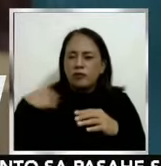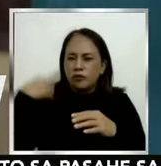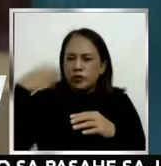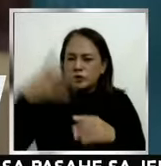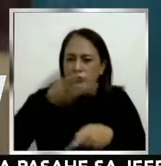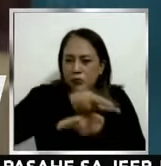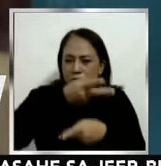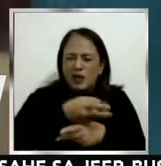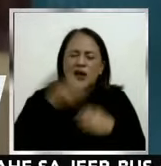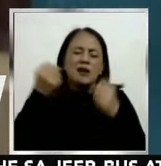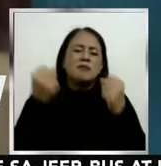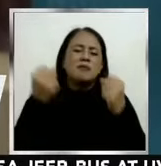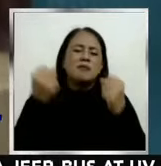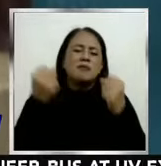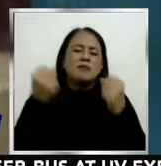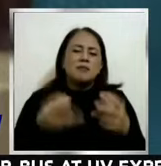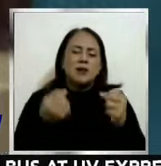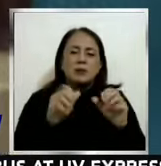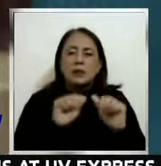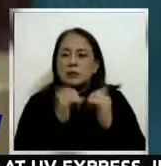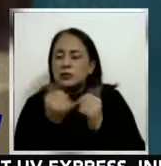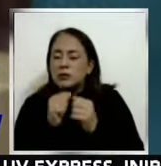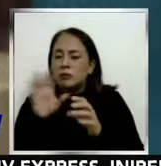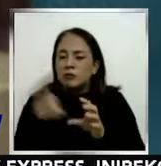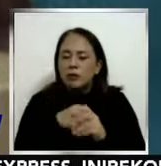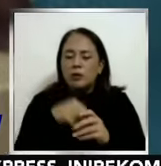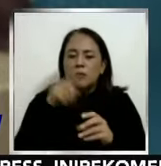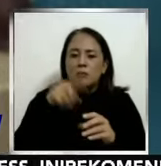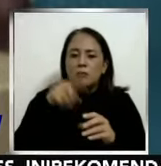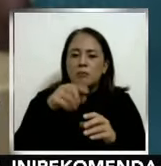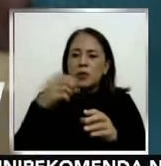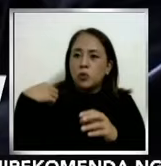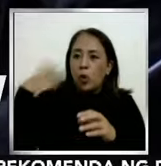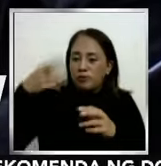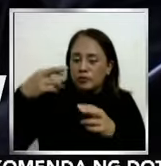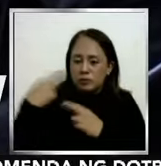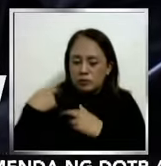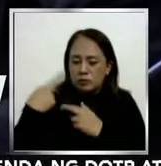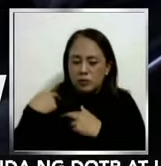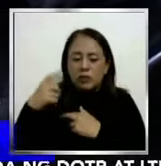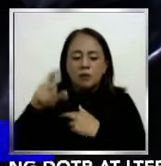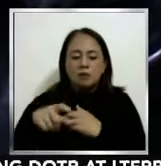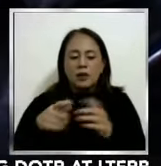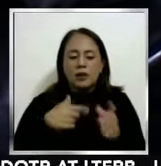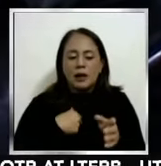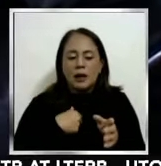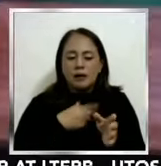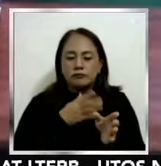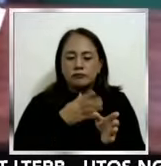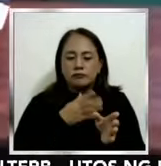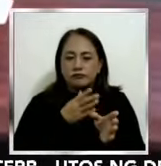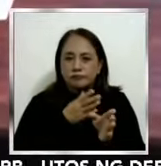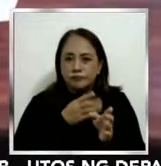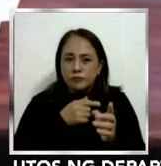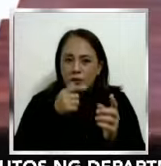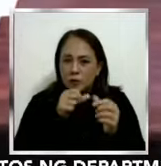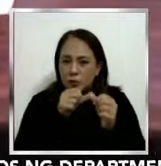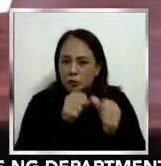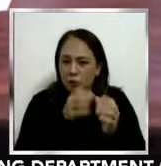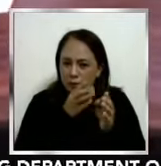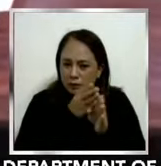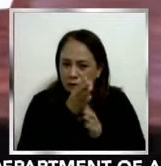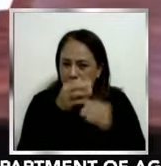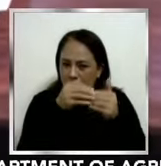agency involved, there should be an officer in charge para may direction. Para sa GMA Integrated News, Ian Cruz,